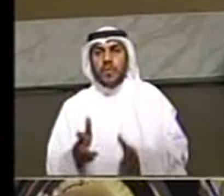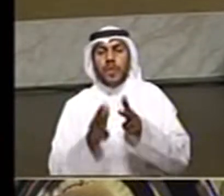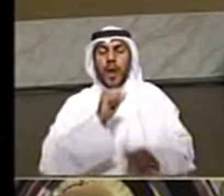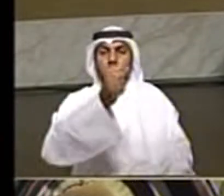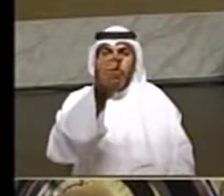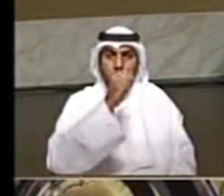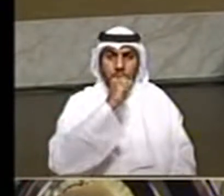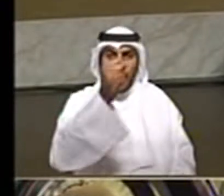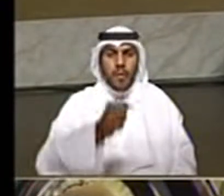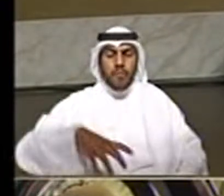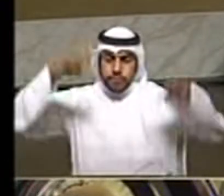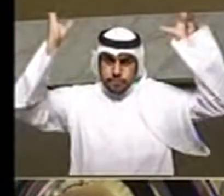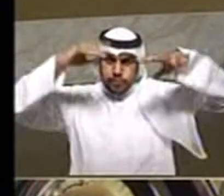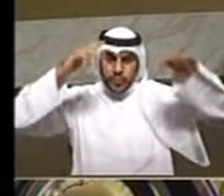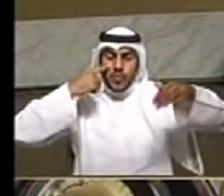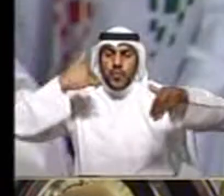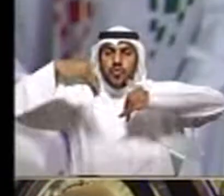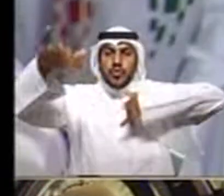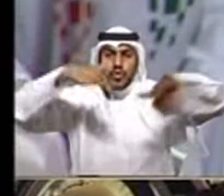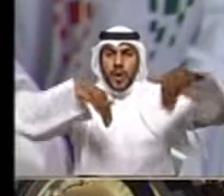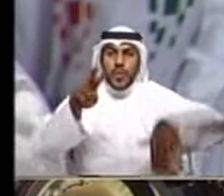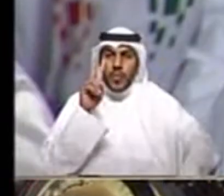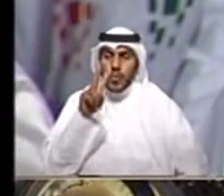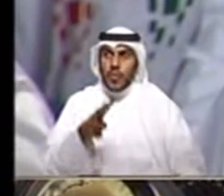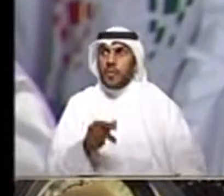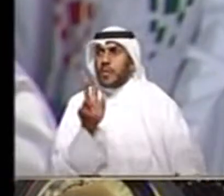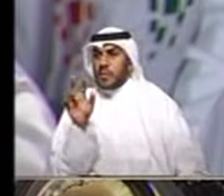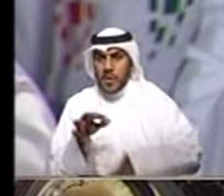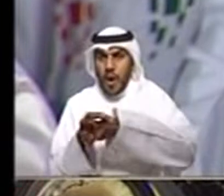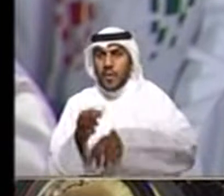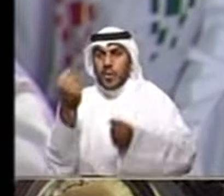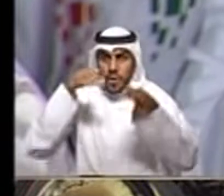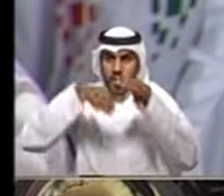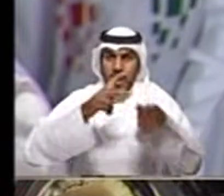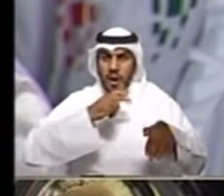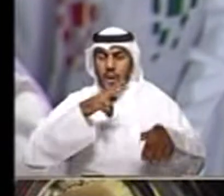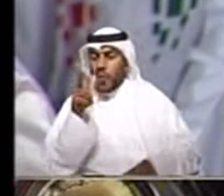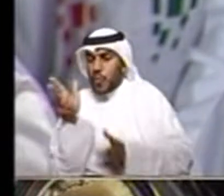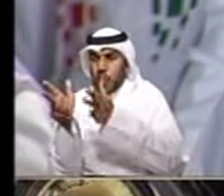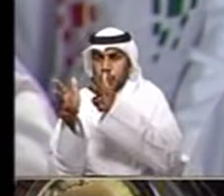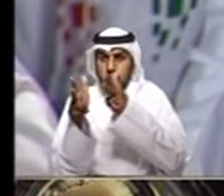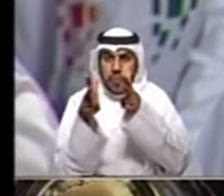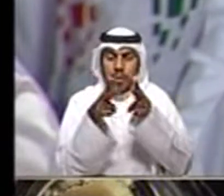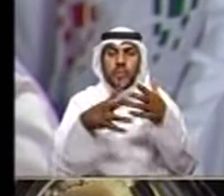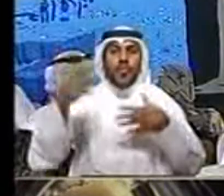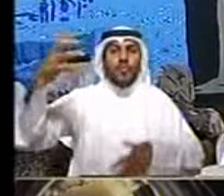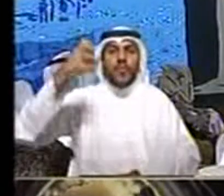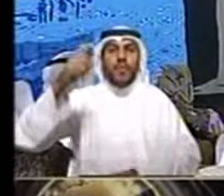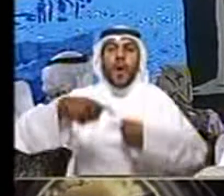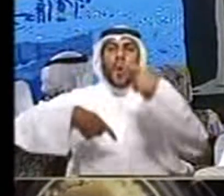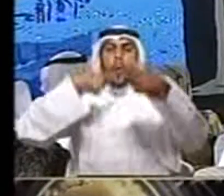الأثر على الصورة الذهنية عن الإعلام الكويتي الذي كان صانعا للخبر خلال تلك